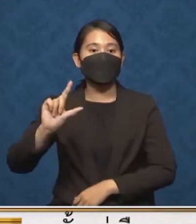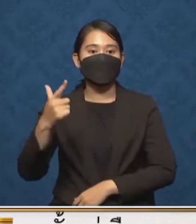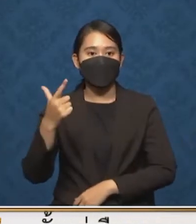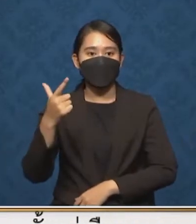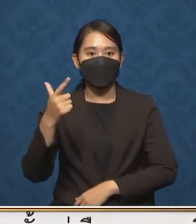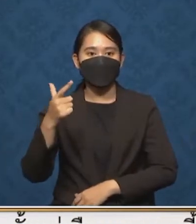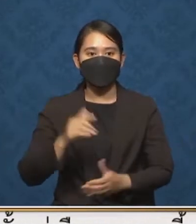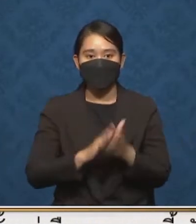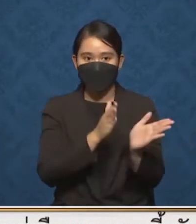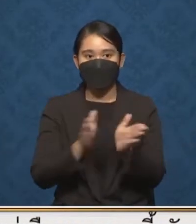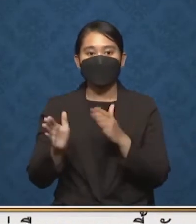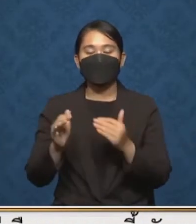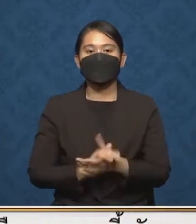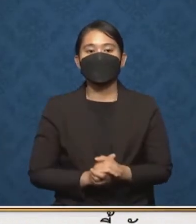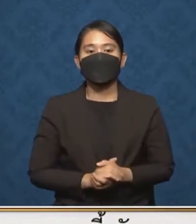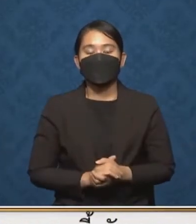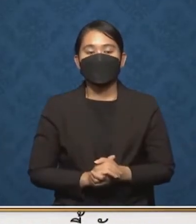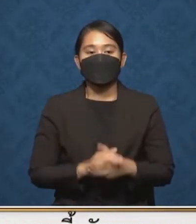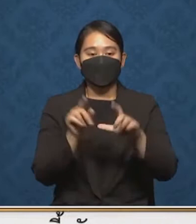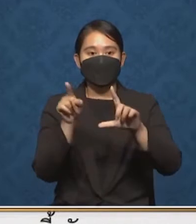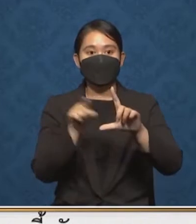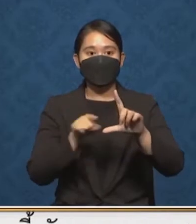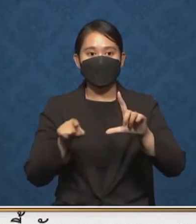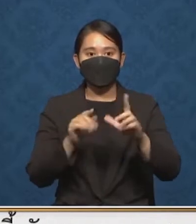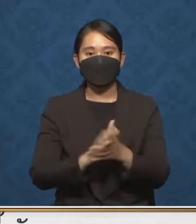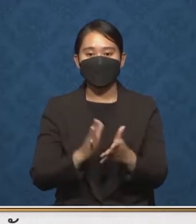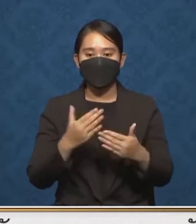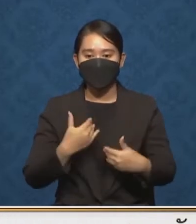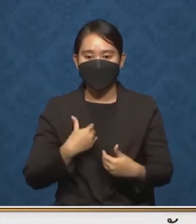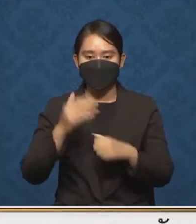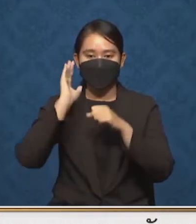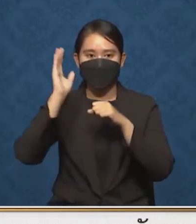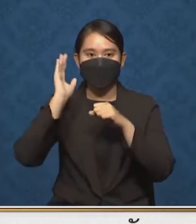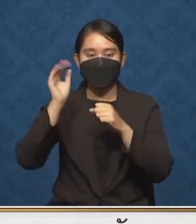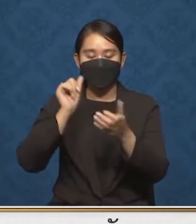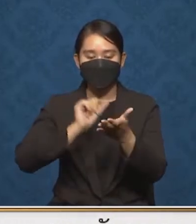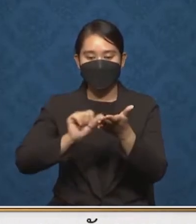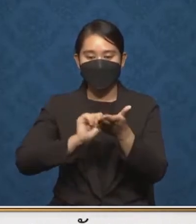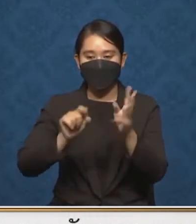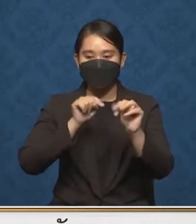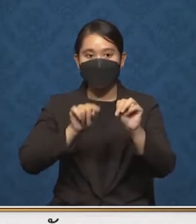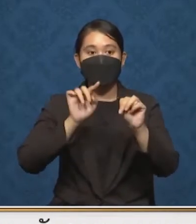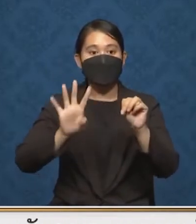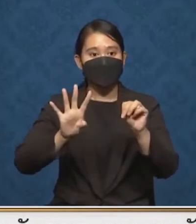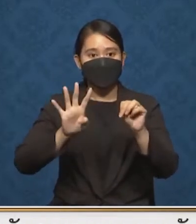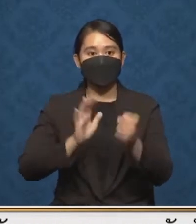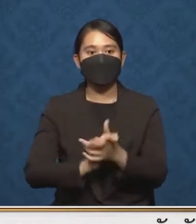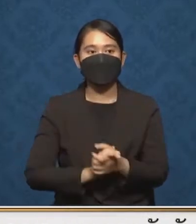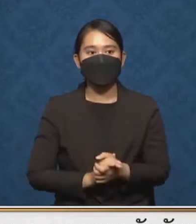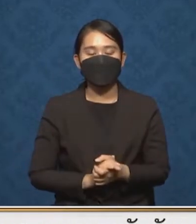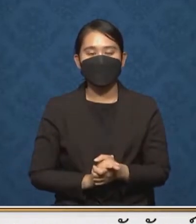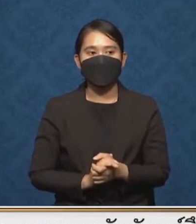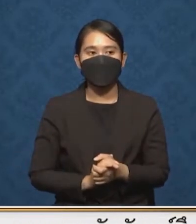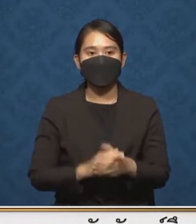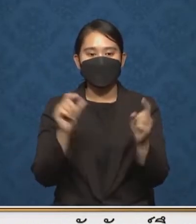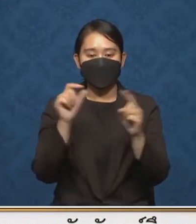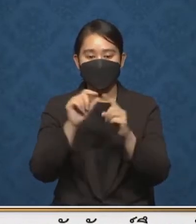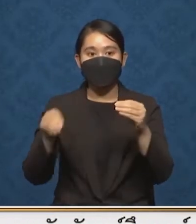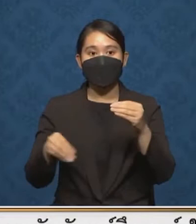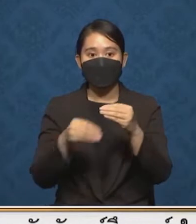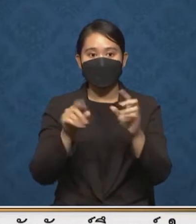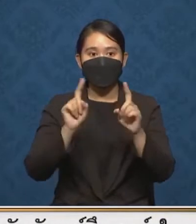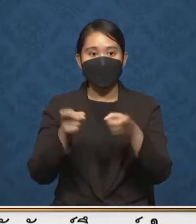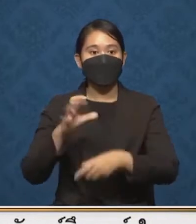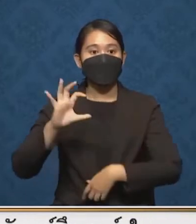ผมขออภิปรายการแก้ไขข้อความในมาตรา4โดยอ้างอิงการเพิ่มข้อความเป็นวงเล็บ